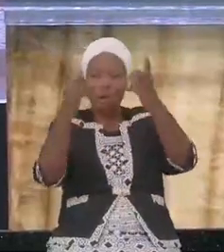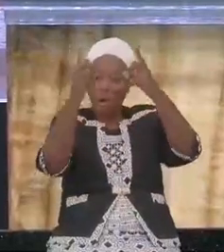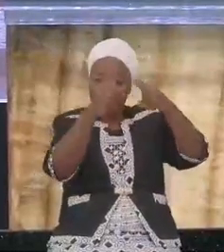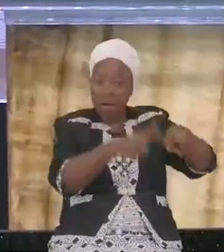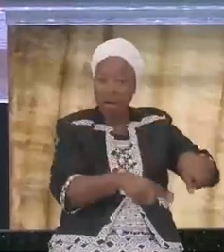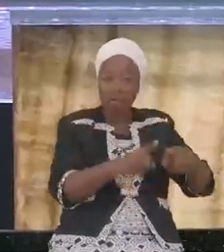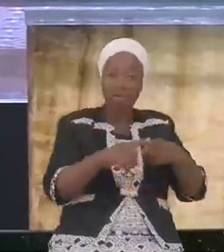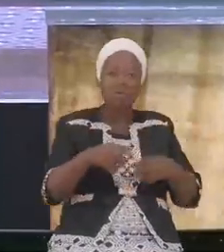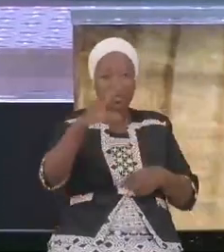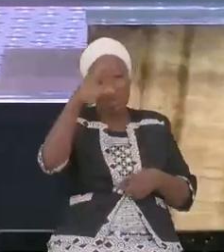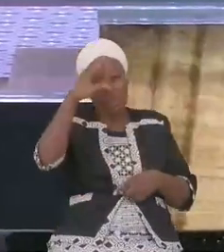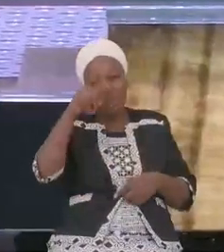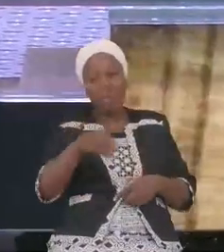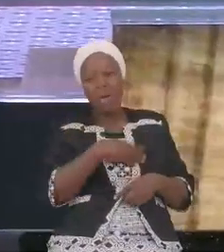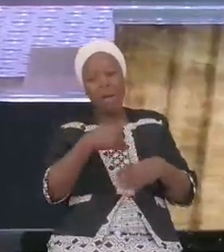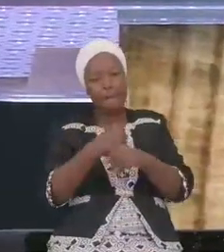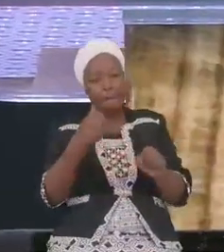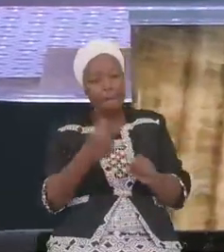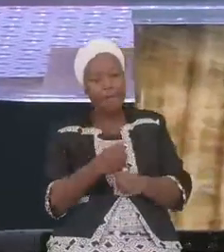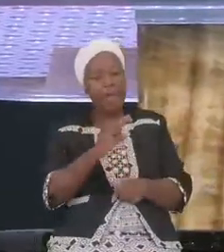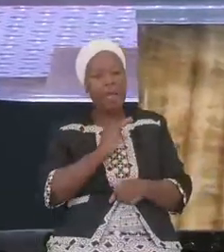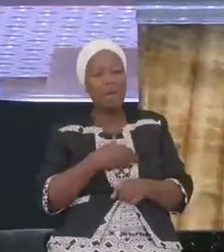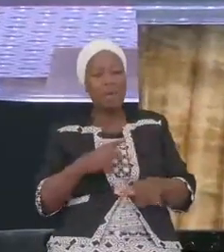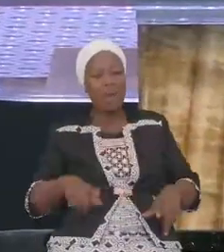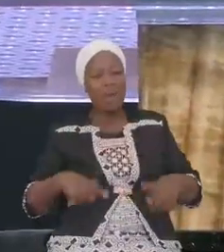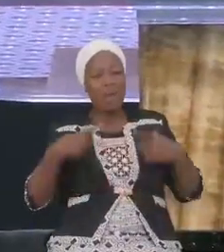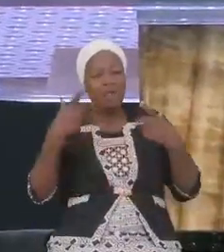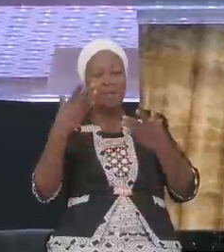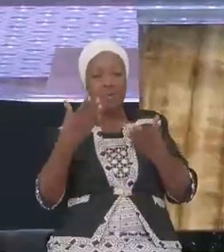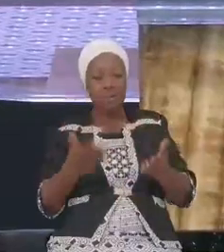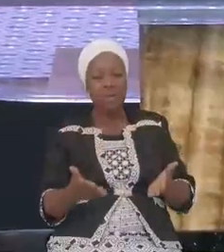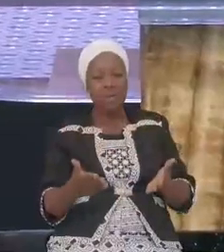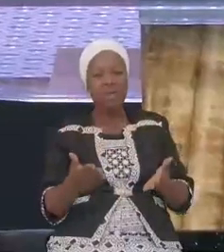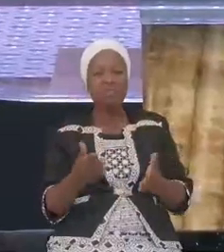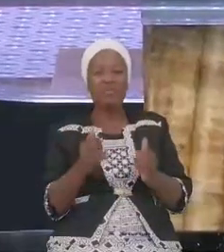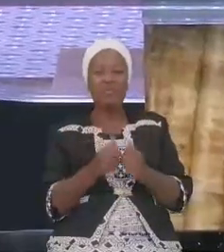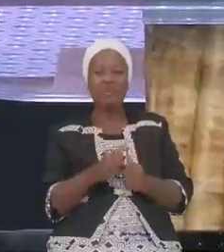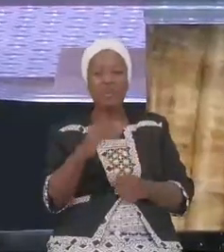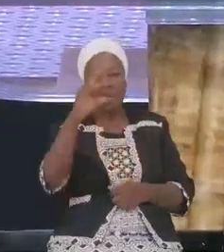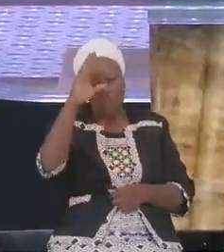à lui et nous ferons notre demeure chez lui. Le Père